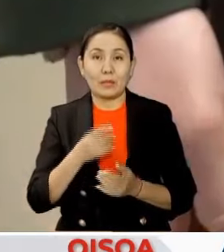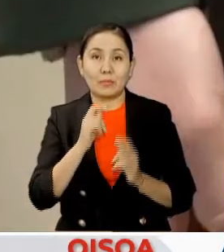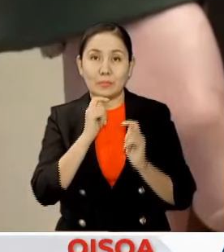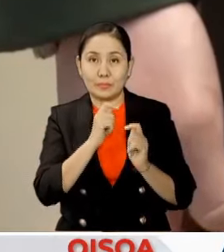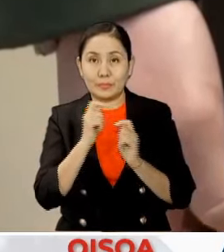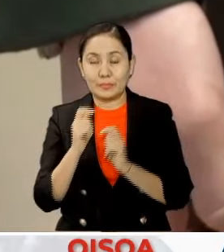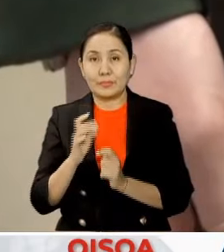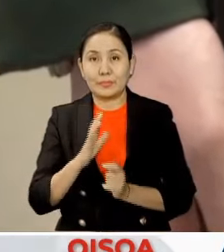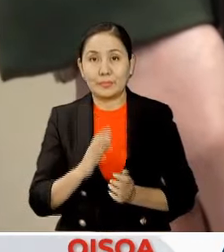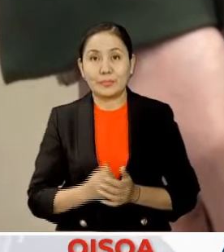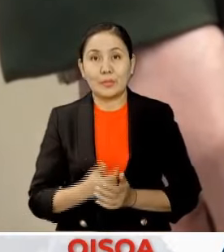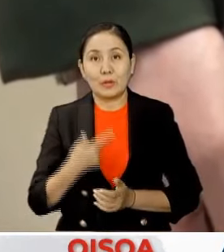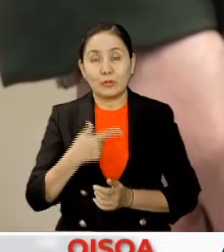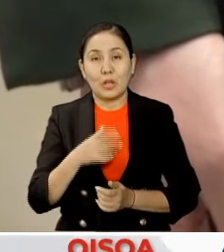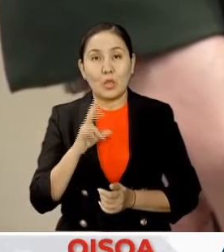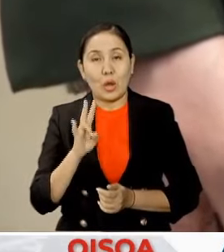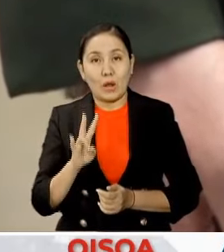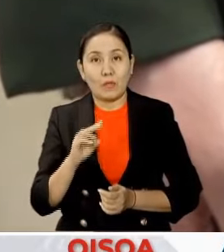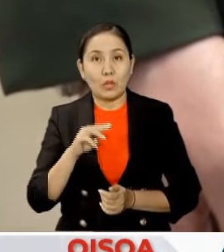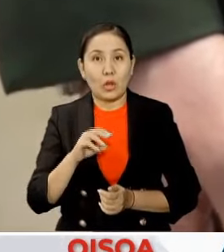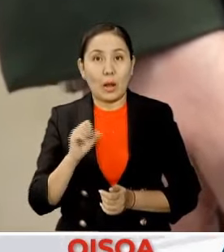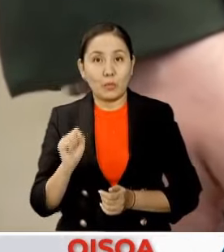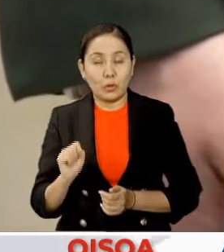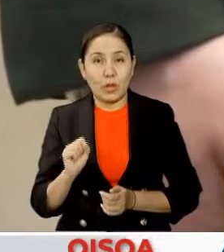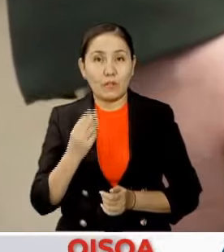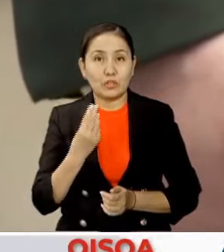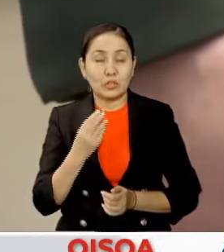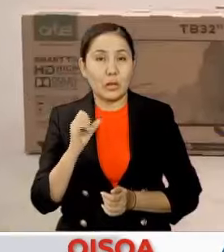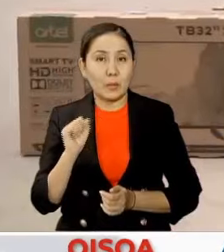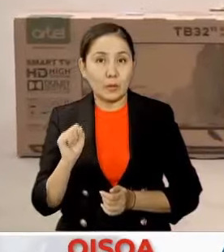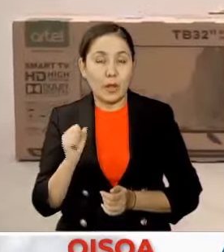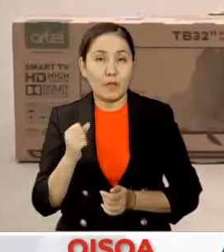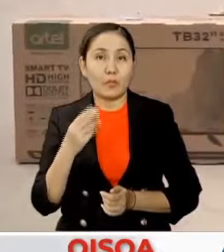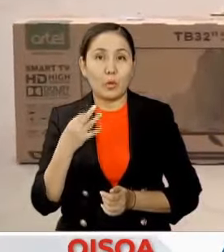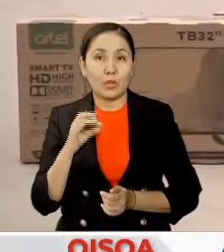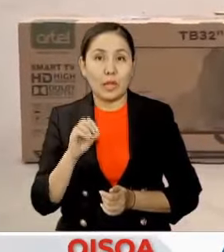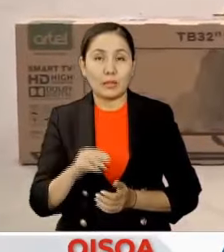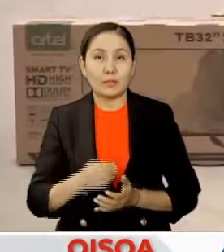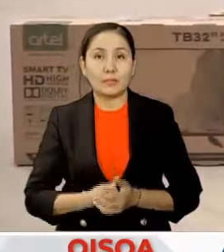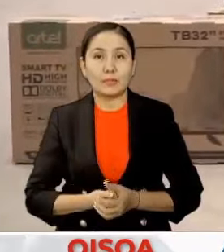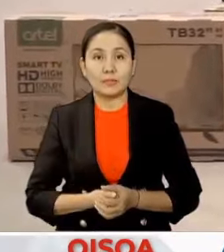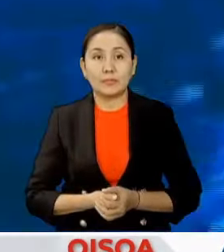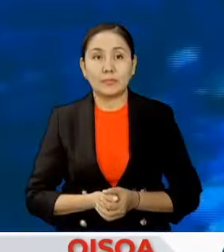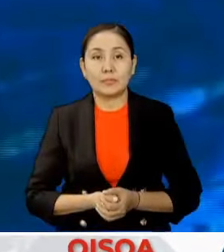sovg'alar topshirildi. Gulijon Noraliyeva, Tohir Abdullayev, Sherzod Xo'jabaxtiyorov, poytaxt.